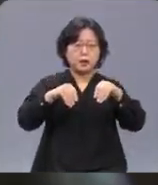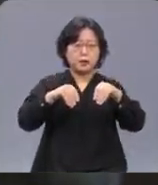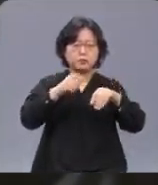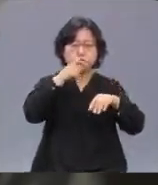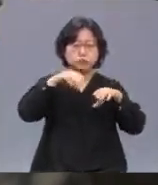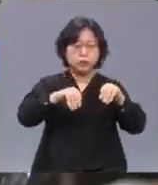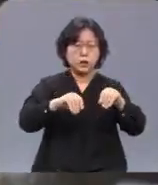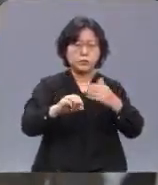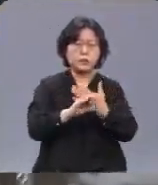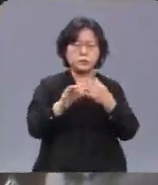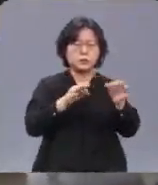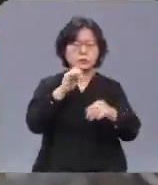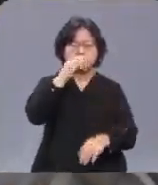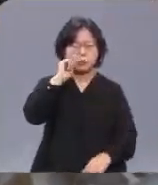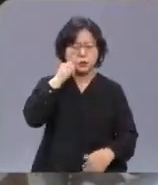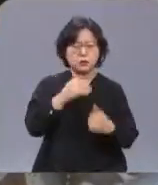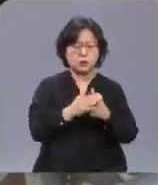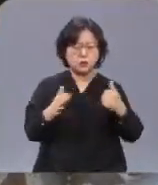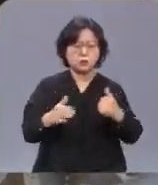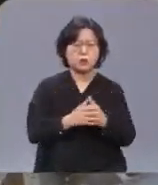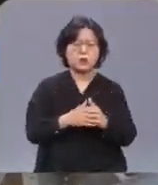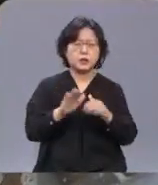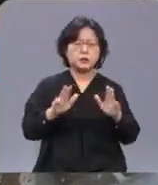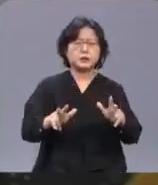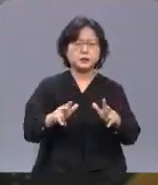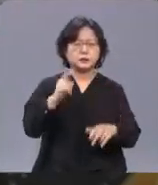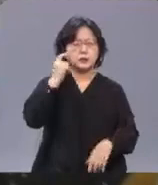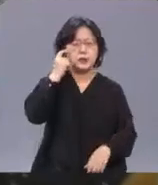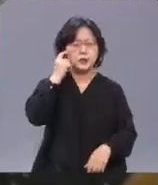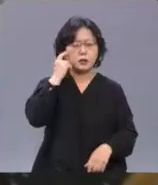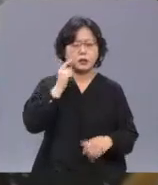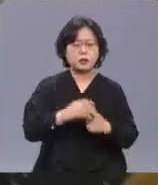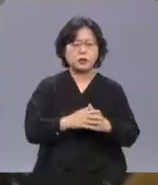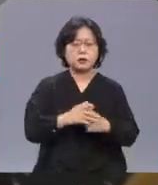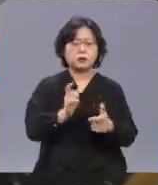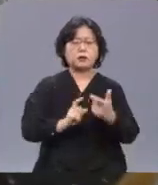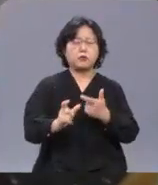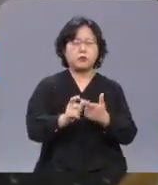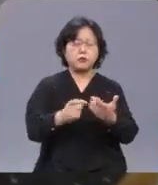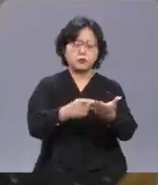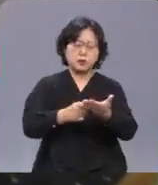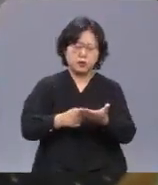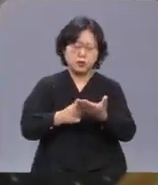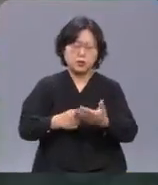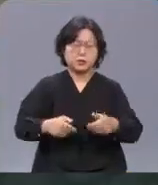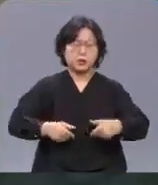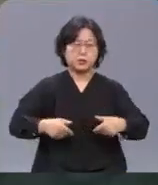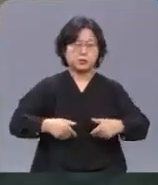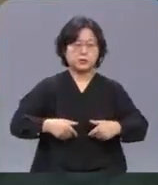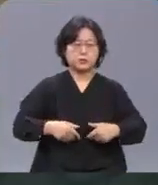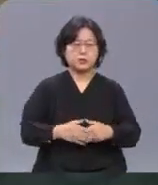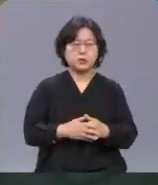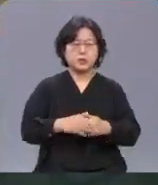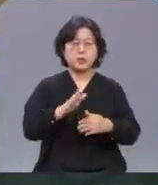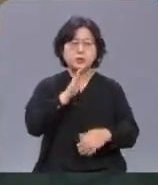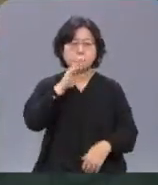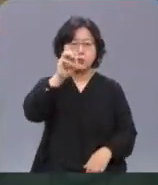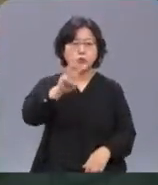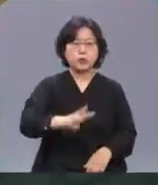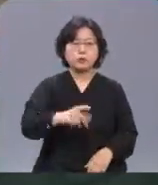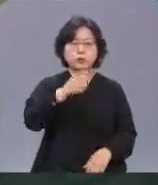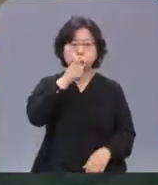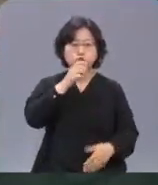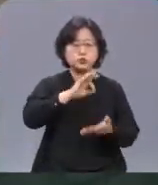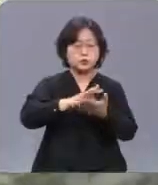쓰는데 아직은 또 많이 인식이 안 돼 있어서 조금 더 저희들이 다 인식해서 해야 될 것 같아요. 실제 광주의